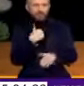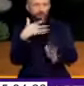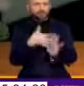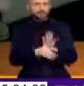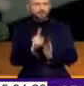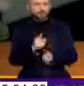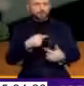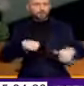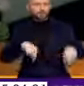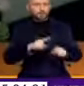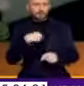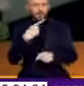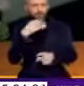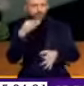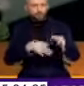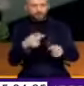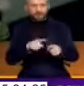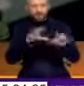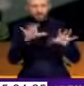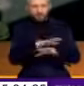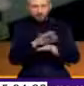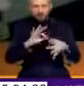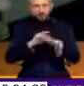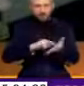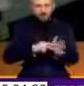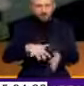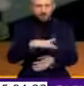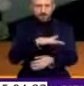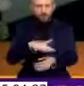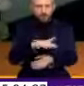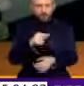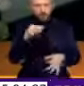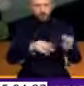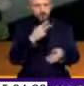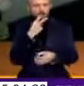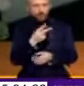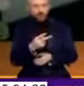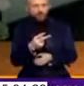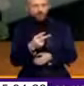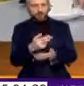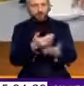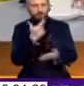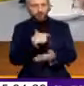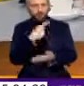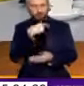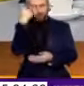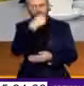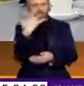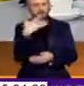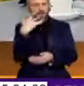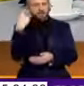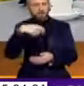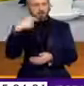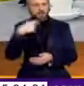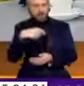розумію, що ми кажемо судді, що це незаконний детальний план території, а суддя бачить перед собою обличчя американських